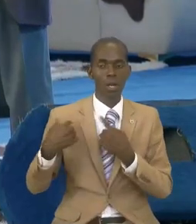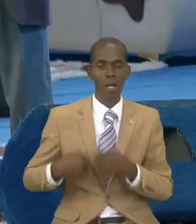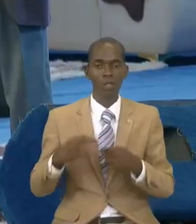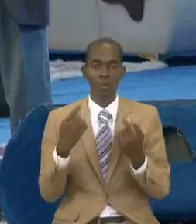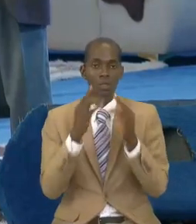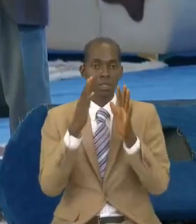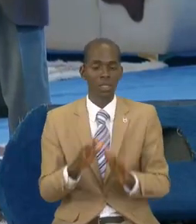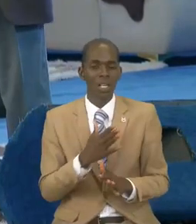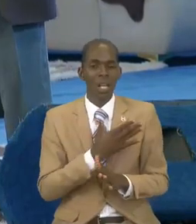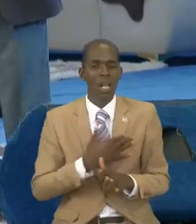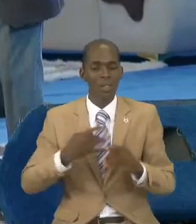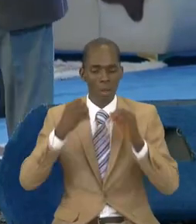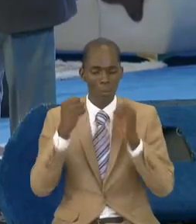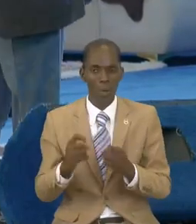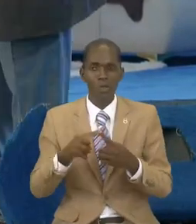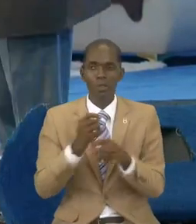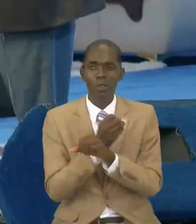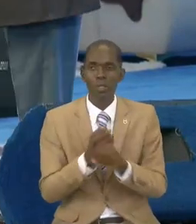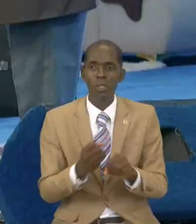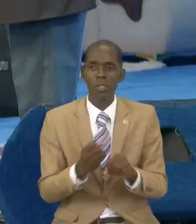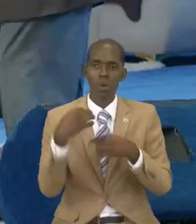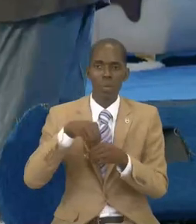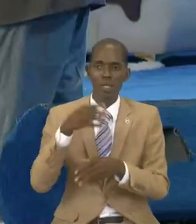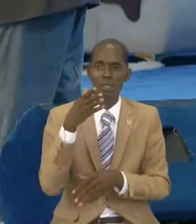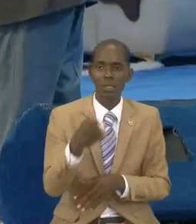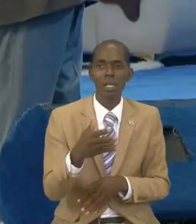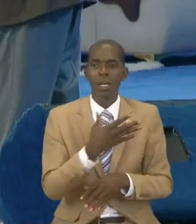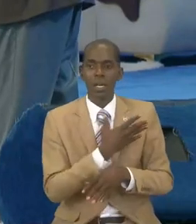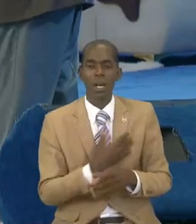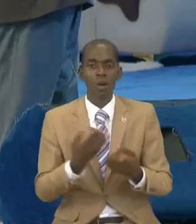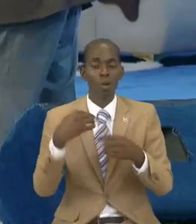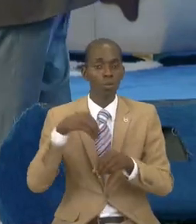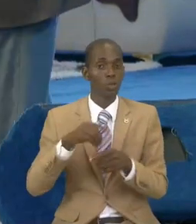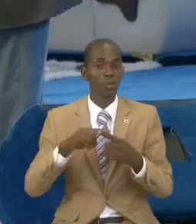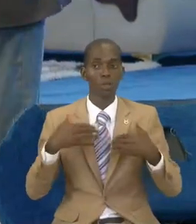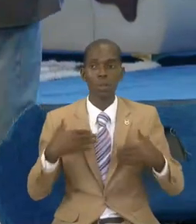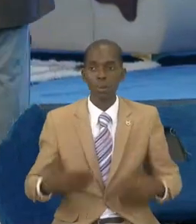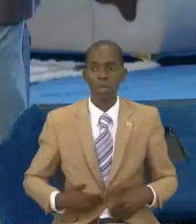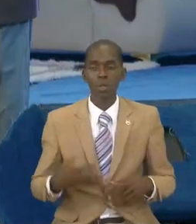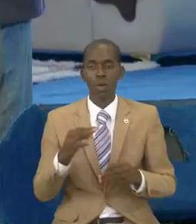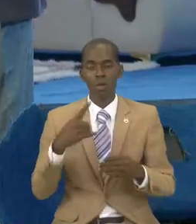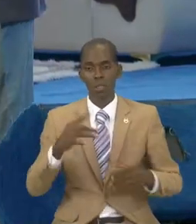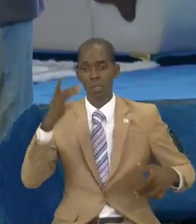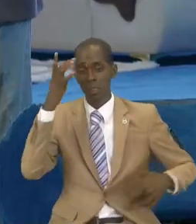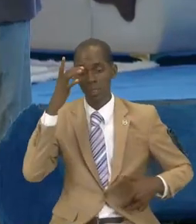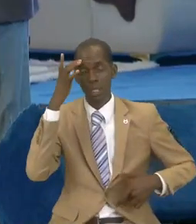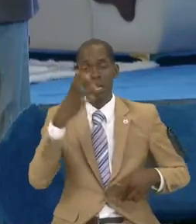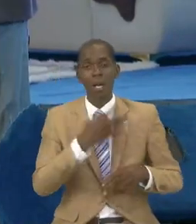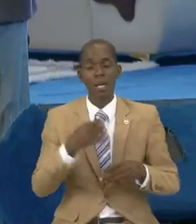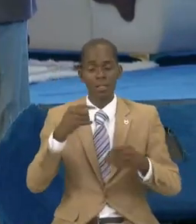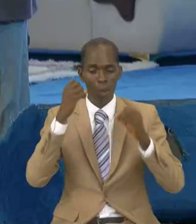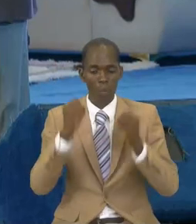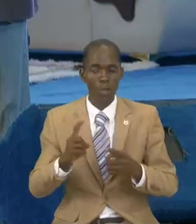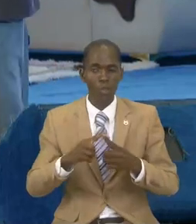pécheur. Et la puissance pour sauver vient et entre dans la vie du malade.